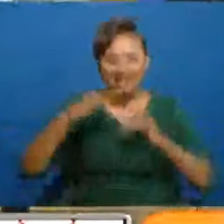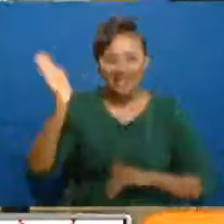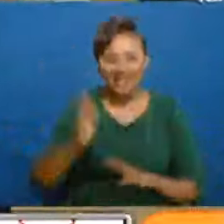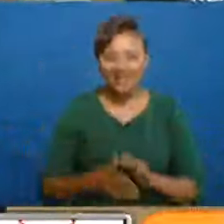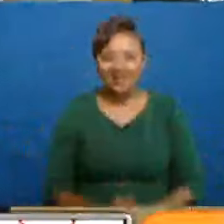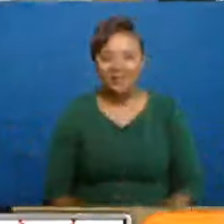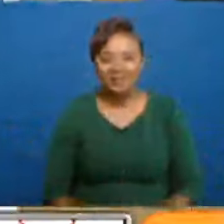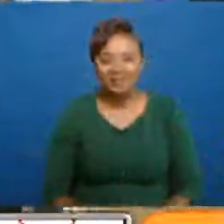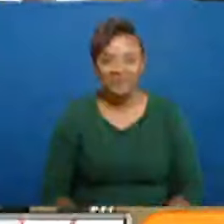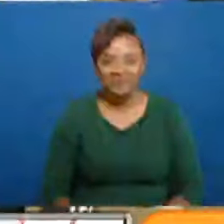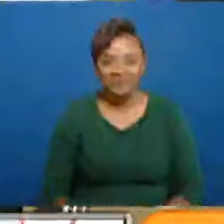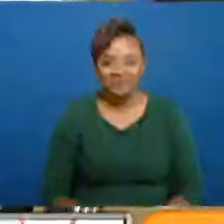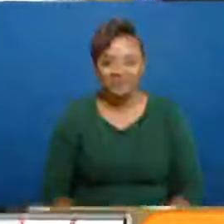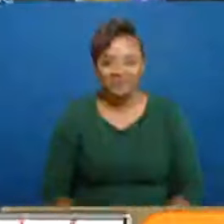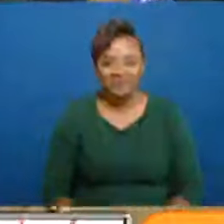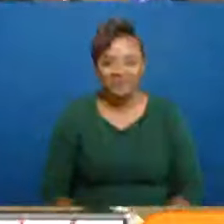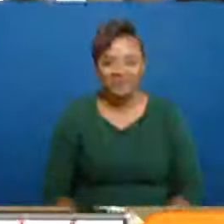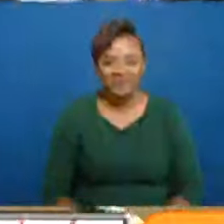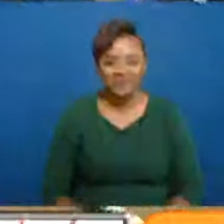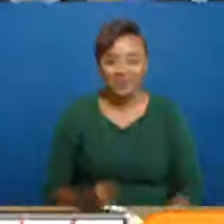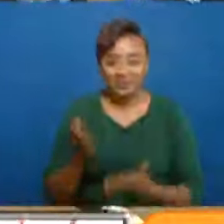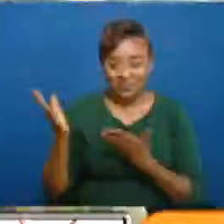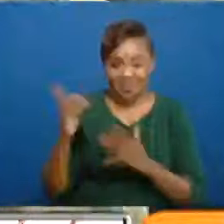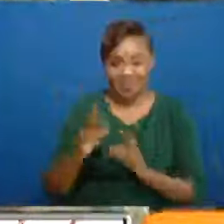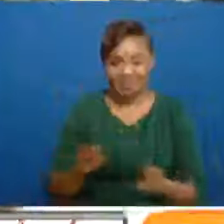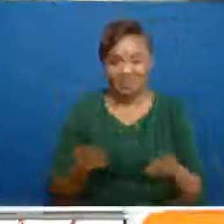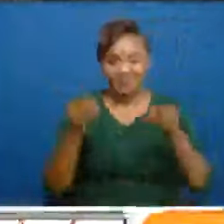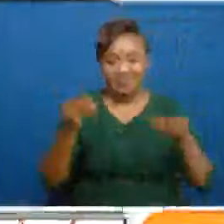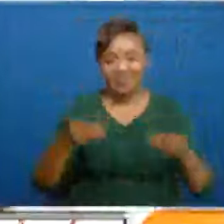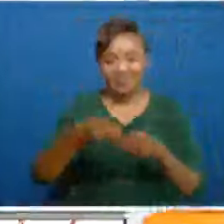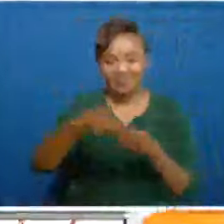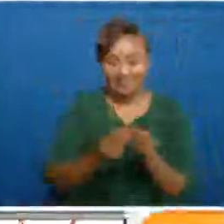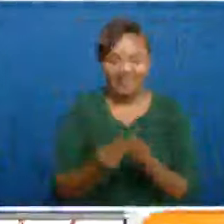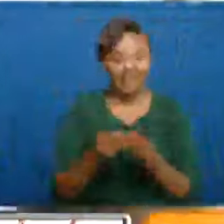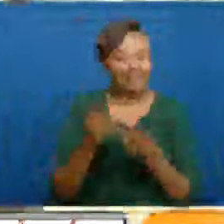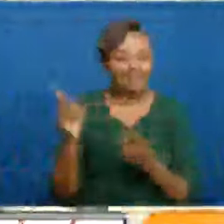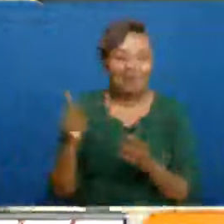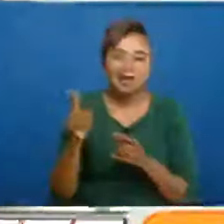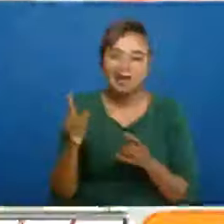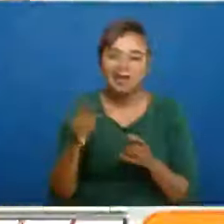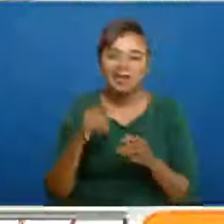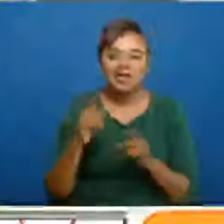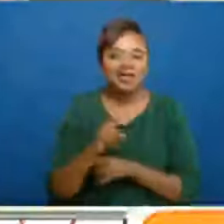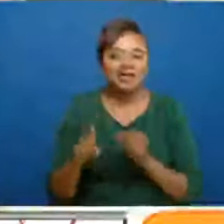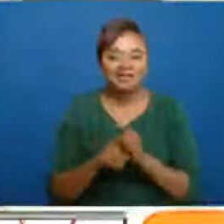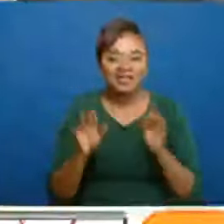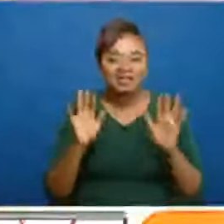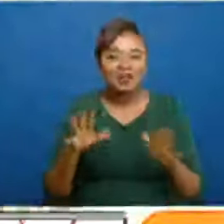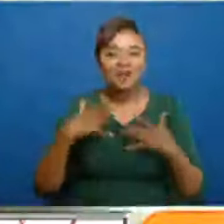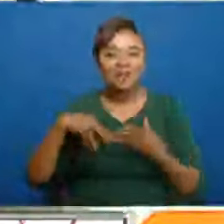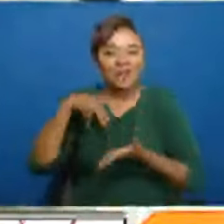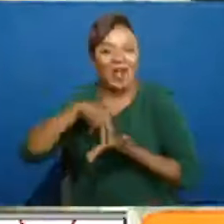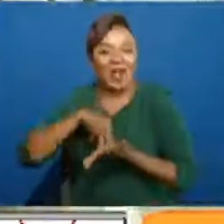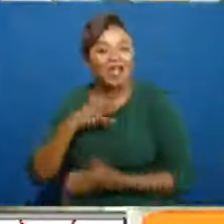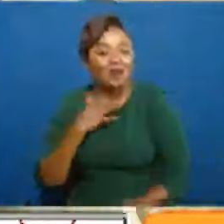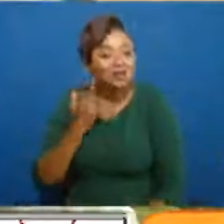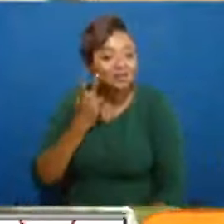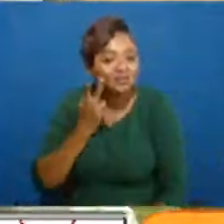Embu. Hafla ya kumpokeza kitita hicho ilisimamisha shughuli mjini Embu, huku kila mmoja akitaka